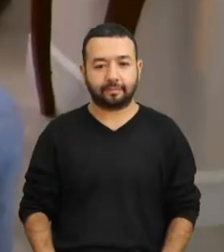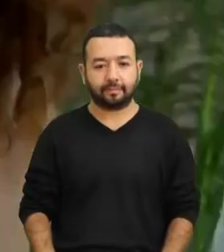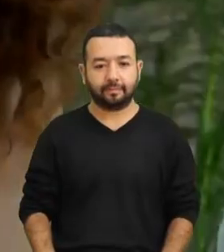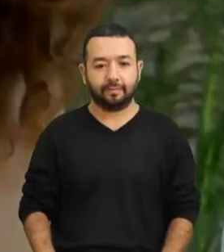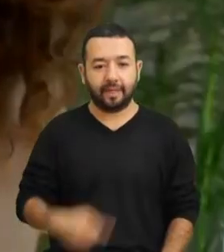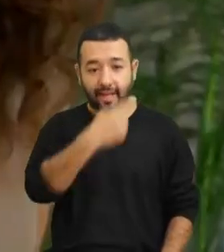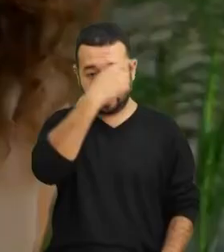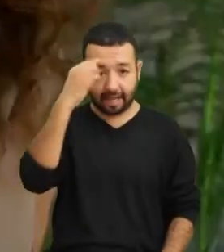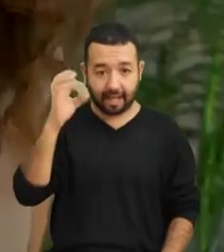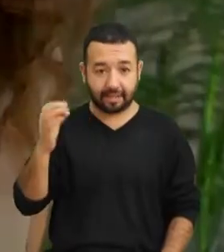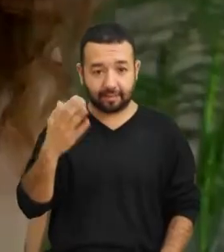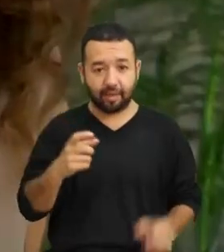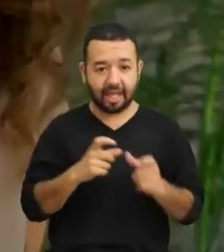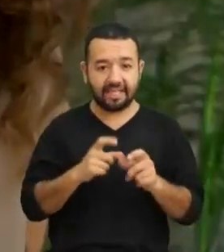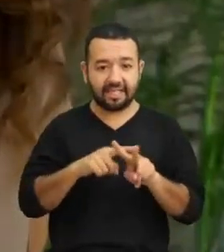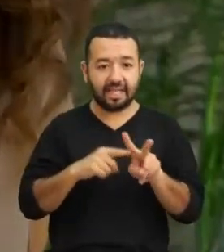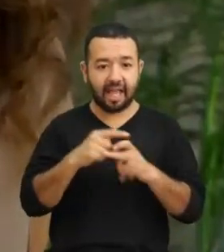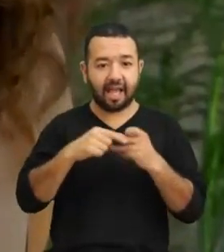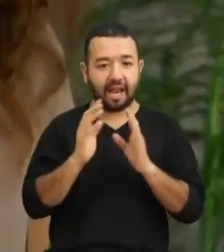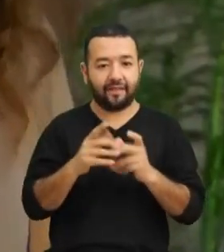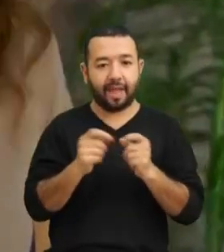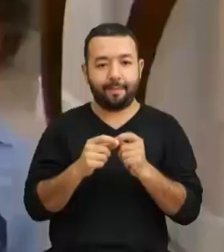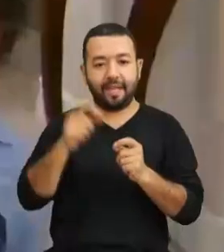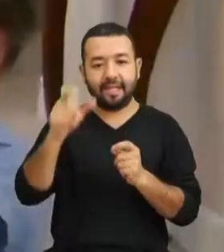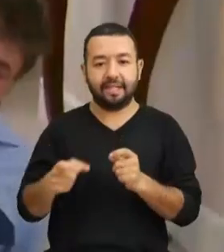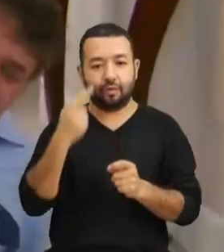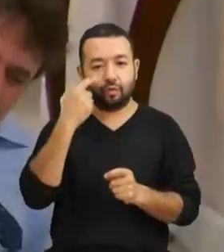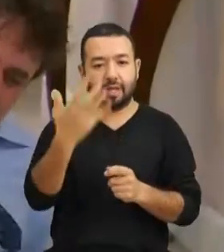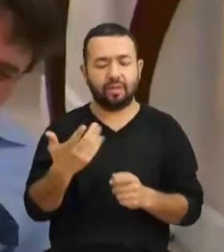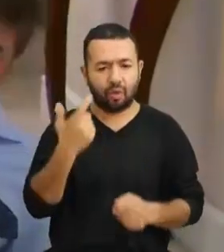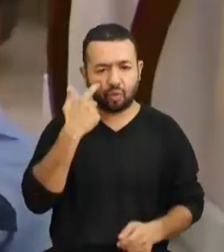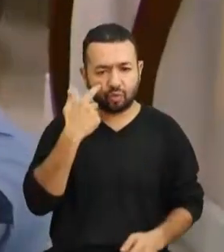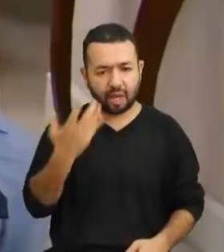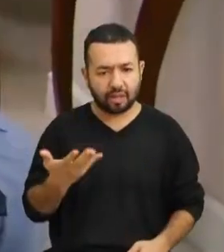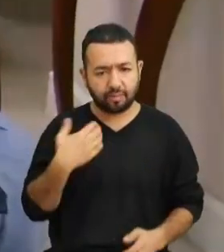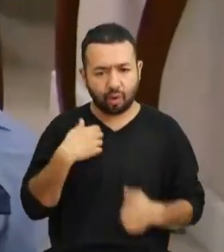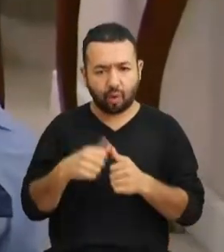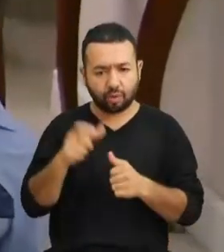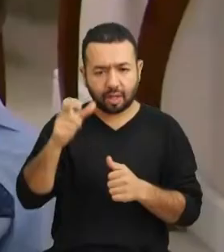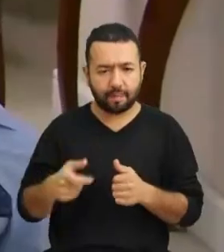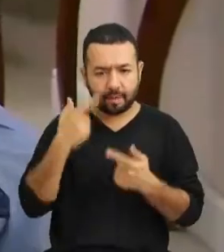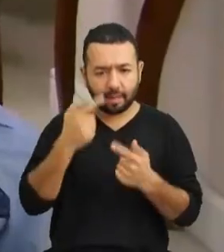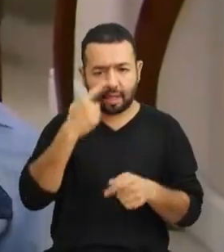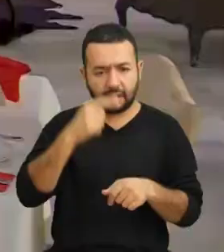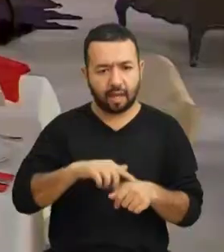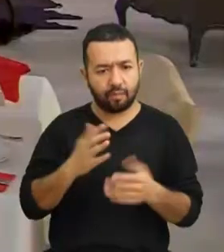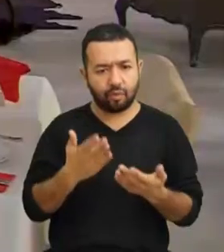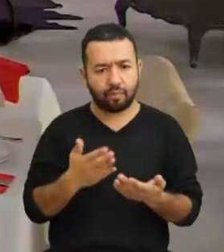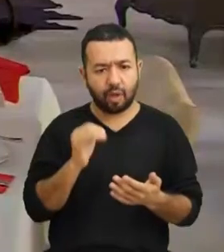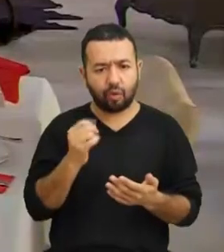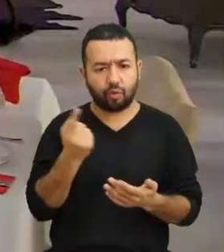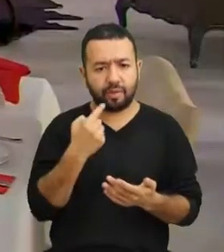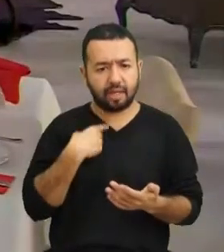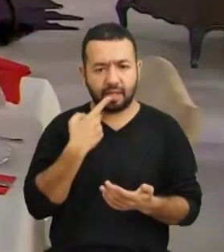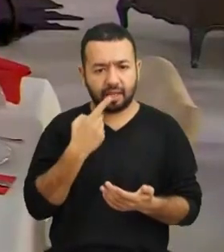Nurhan'ın talihsizlikleri ve sakarlıkları devam ediyor. Biricik, hadi gözün aydın. Ya ne gözün aydınlığı ya? Kocamın haline bir baksana, inanmıyorum. Ay kötü bir